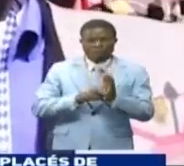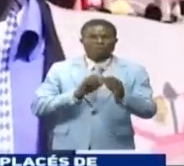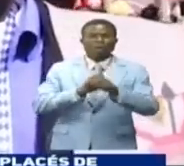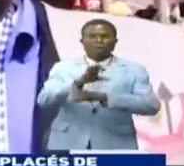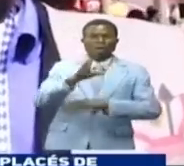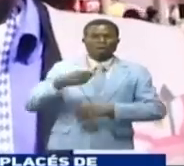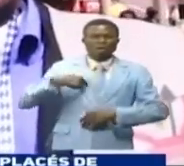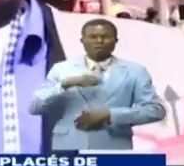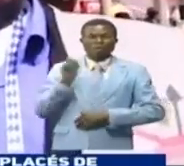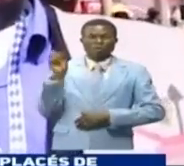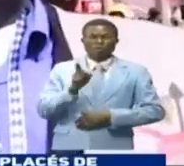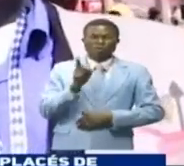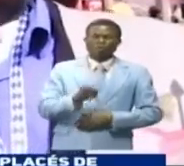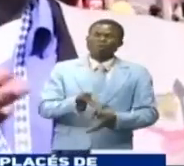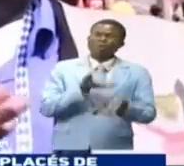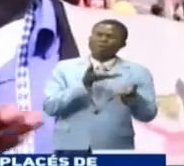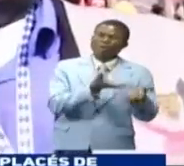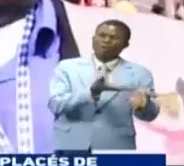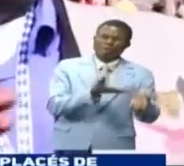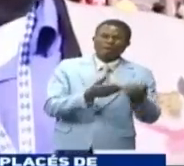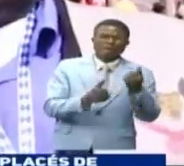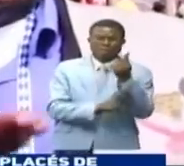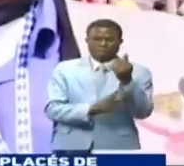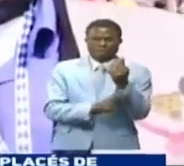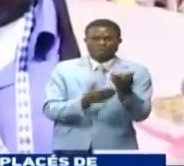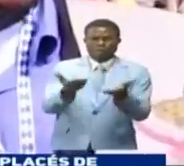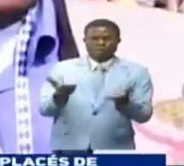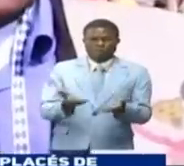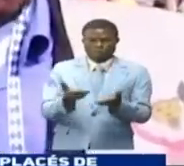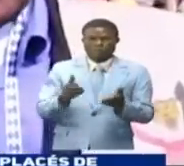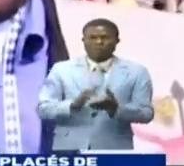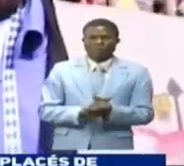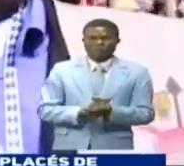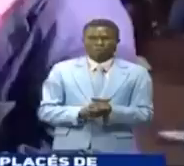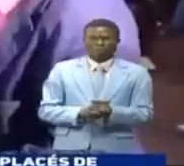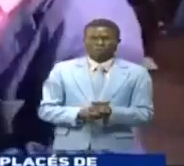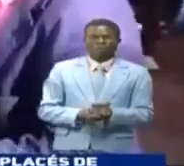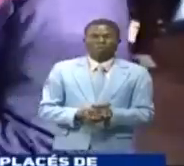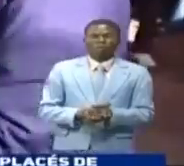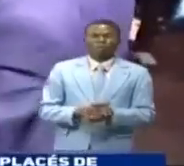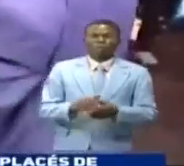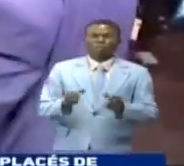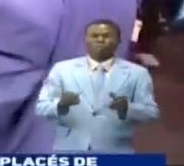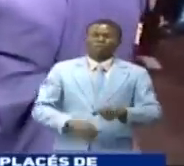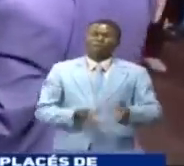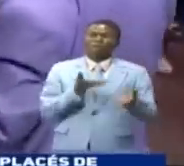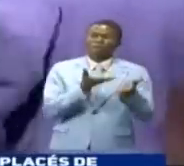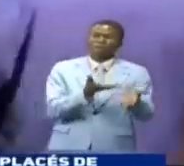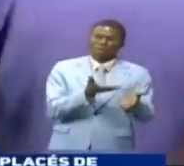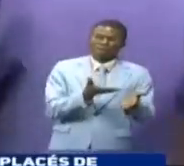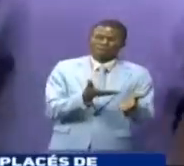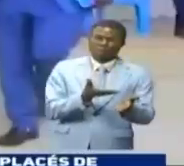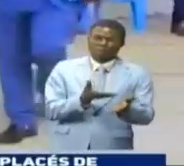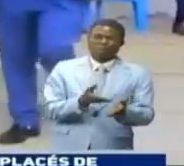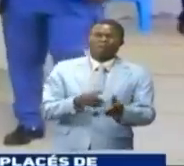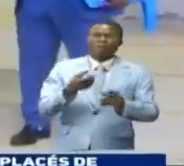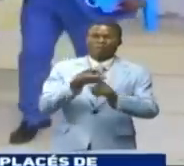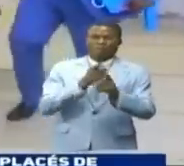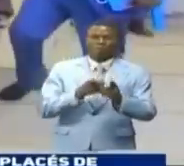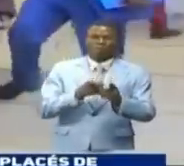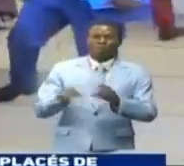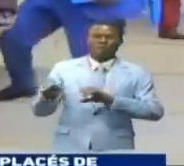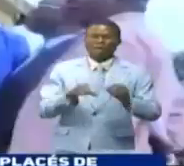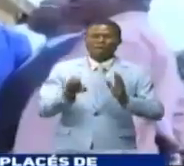venir laisser une assistance à la mesure de, à la hauteur de ses disponibilités de moyens. Cette assistance interinstitutionnelle a